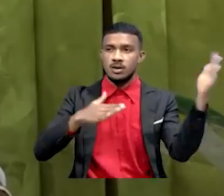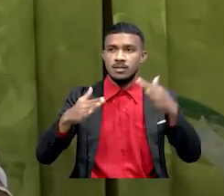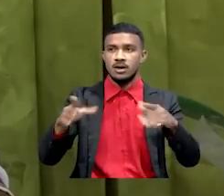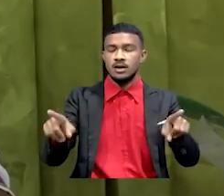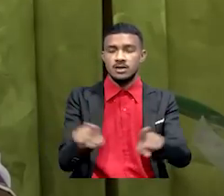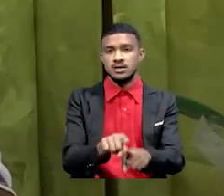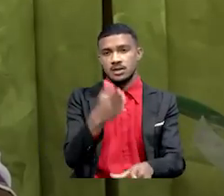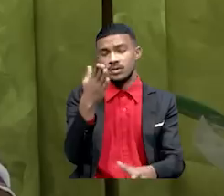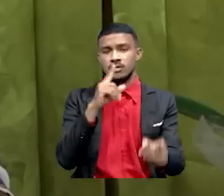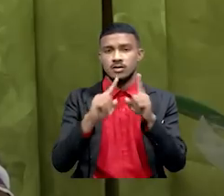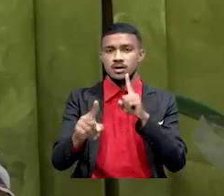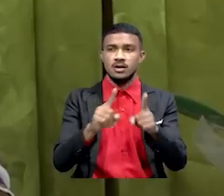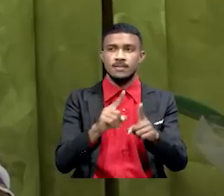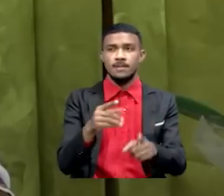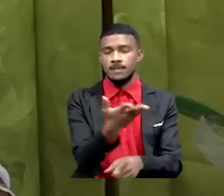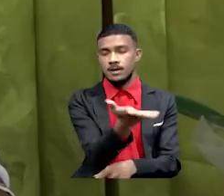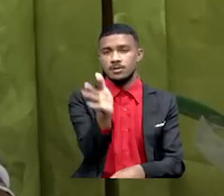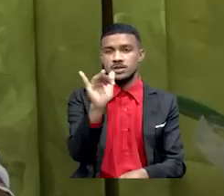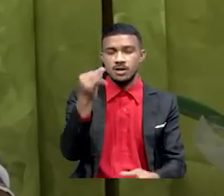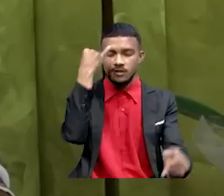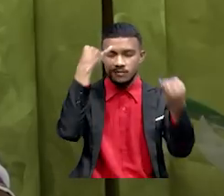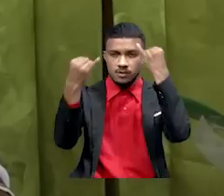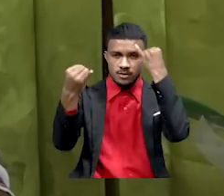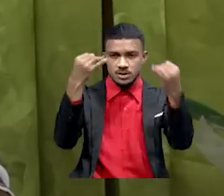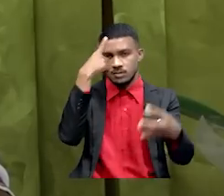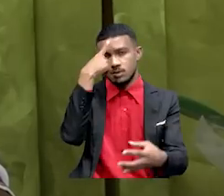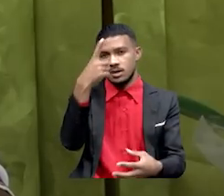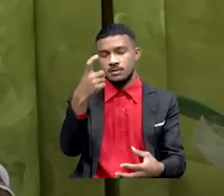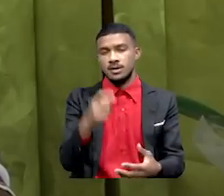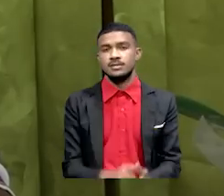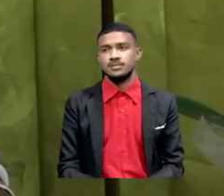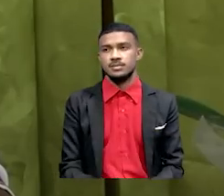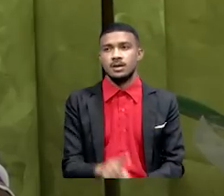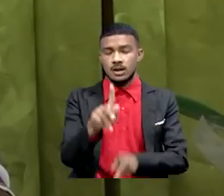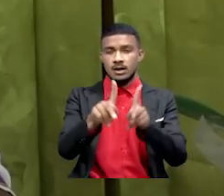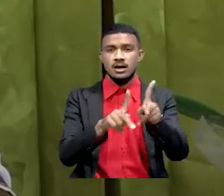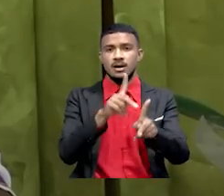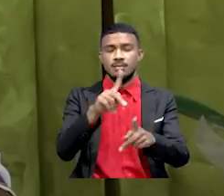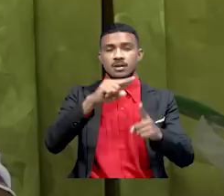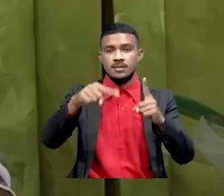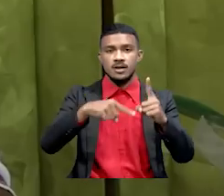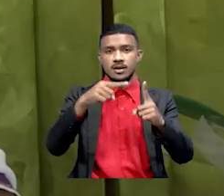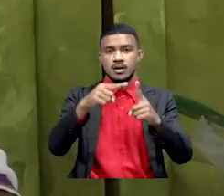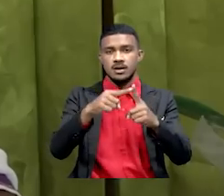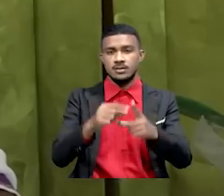kata baita bawa cera informasaun tamba ema baihira